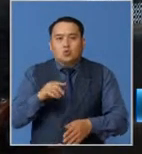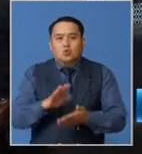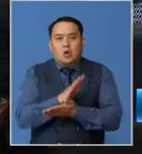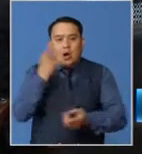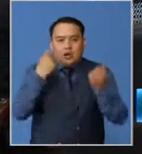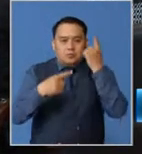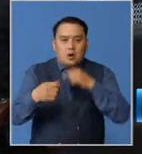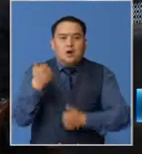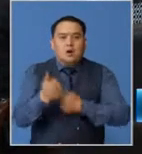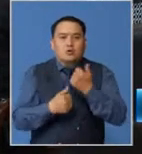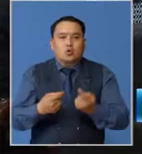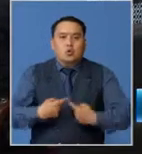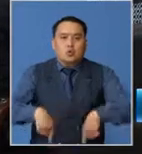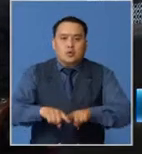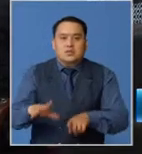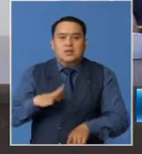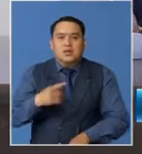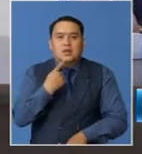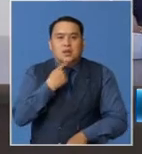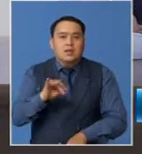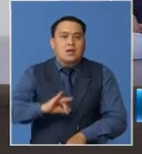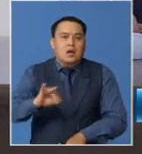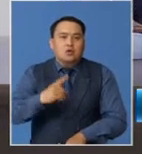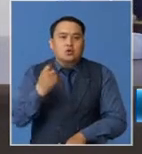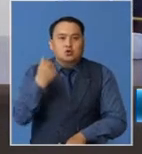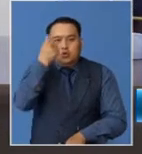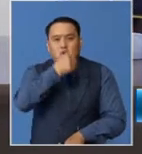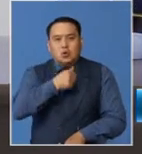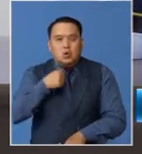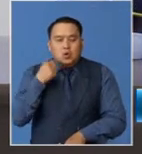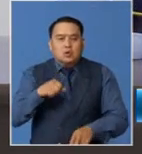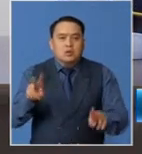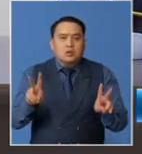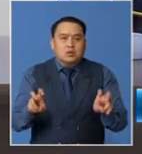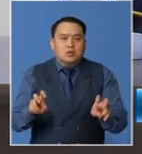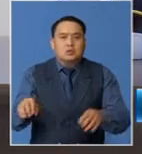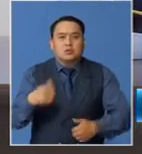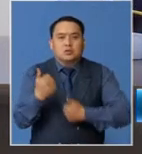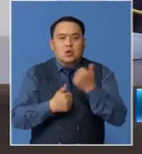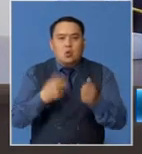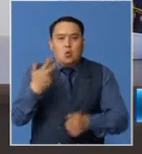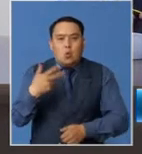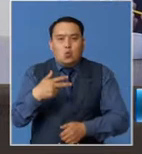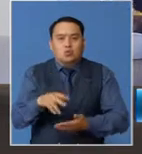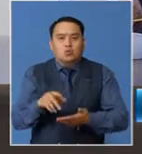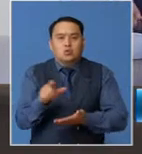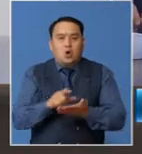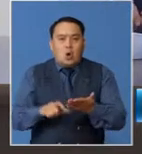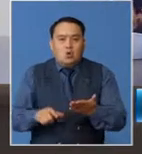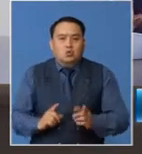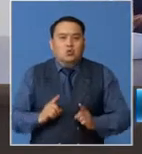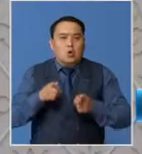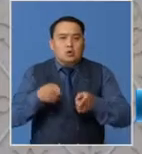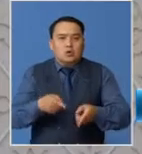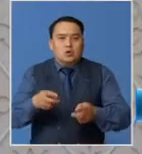публицистикалық шығармалар байқауы ұйымдастырылды. Тіл тарихы 100 жылдық жылнама атты әдеби сайысқа 30-дан аса туынды келіп түскен. Қазылар